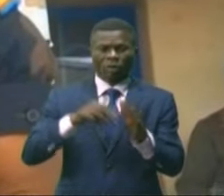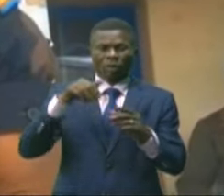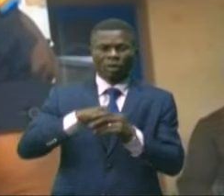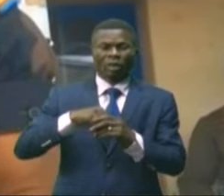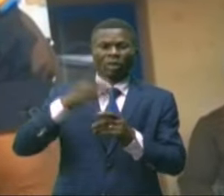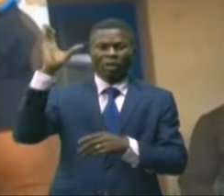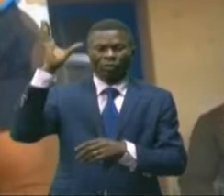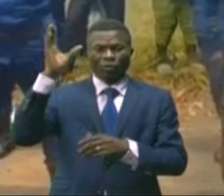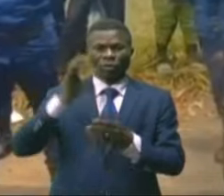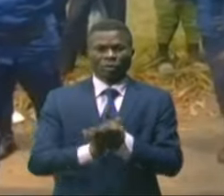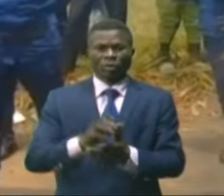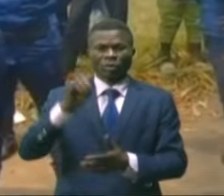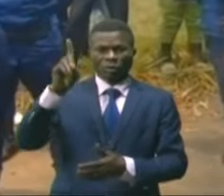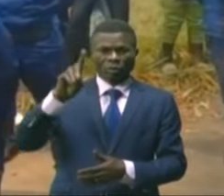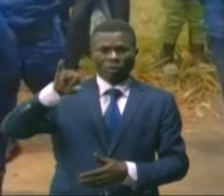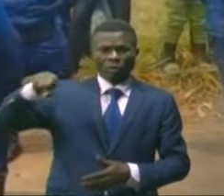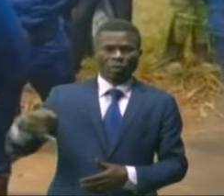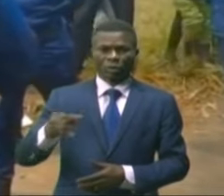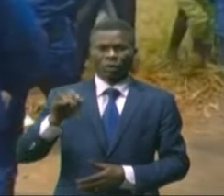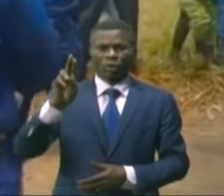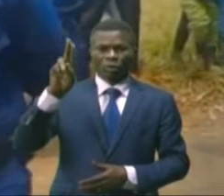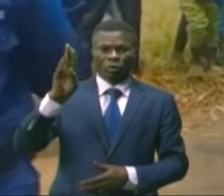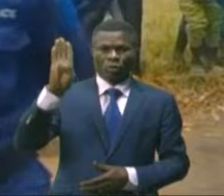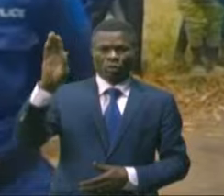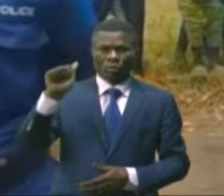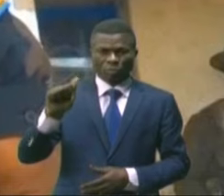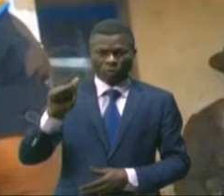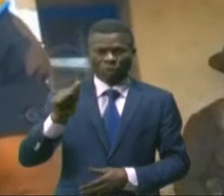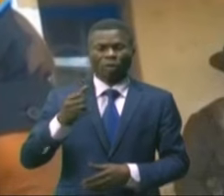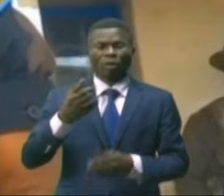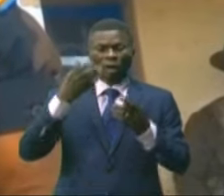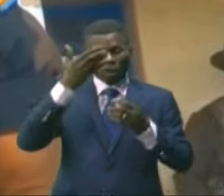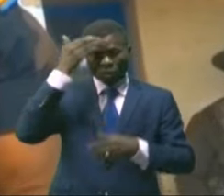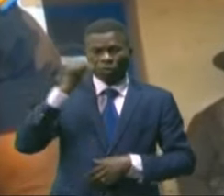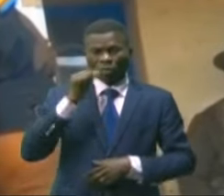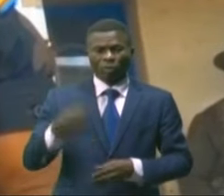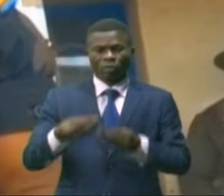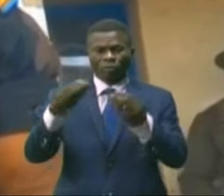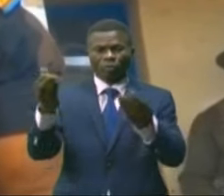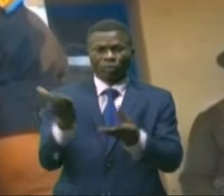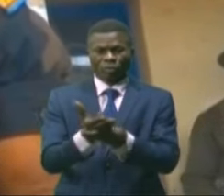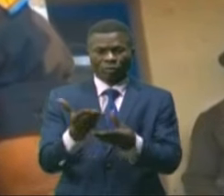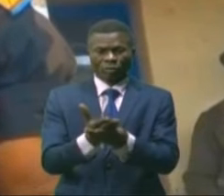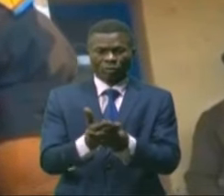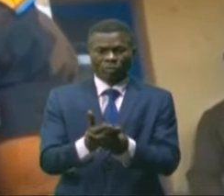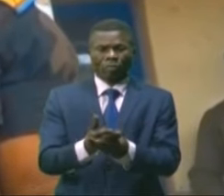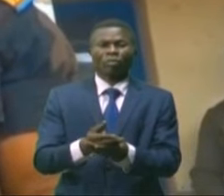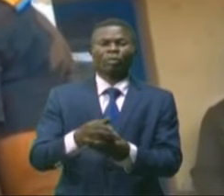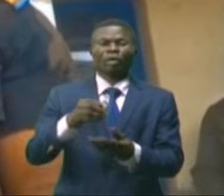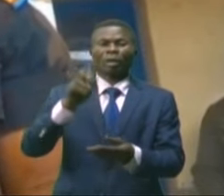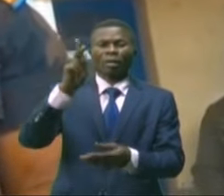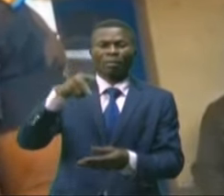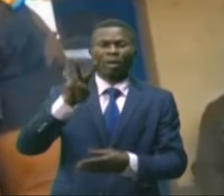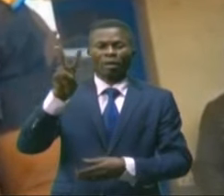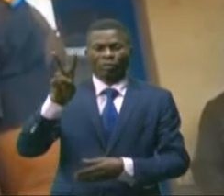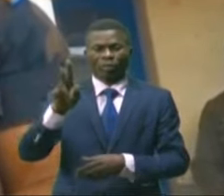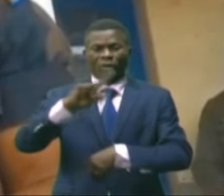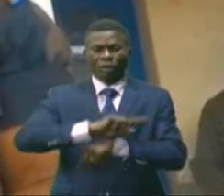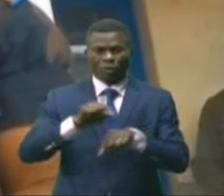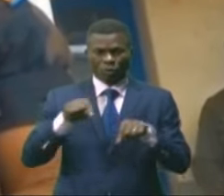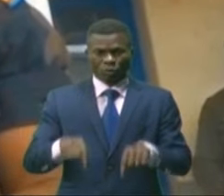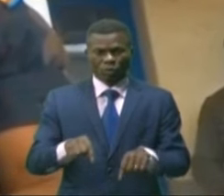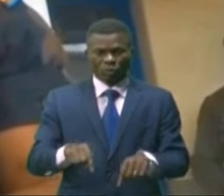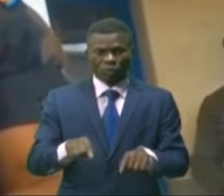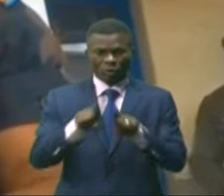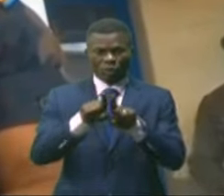des Alours Djouban. Pour qu'il ne l'ignore, nous lui avons remis une copie du présent procès-verbal au jour, mois